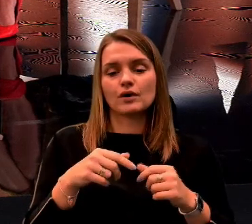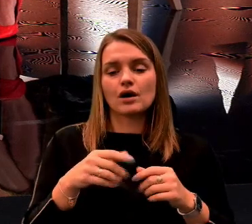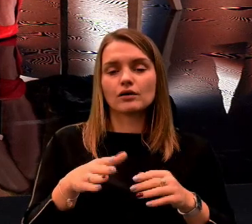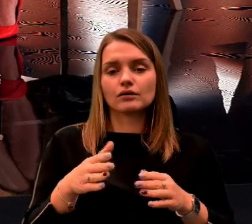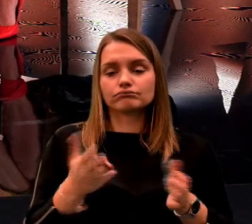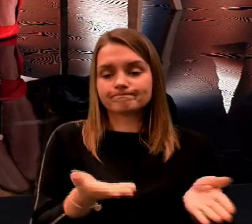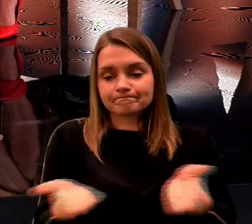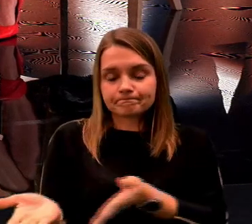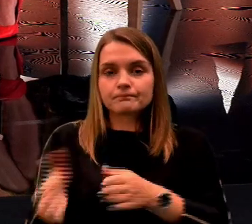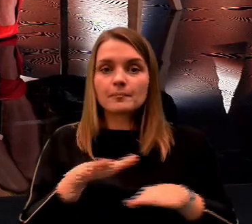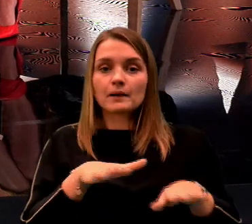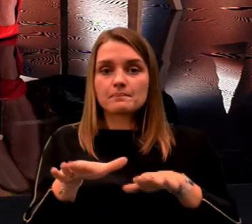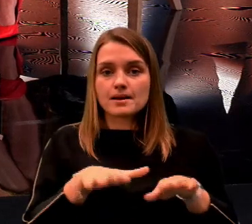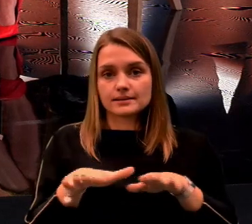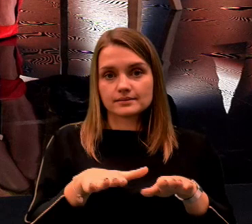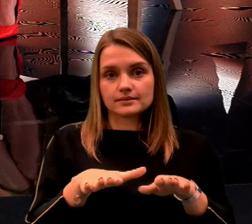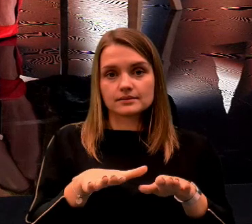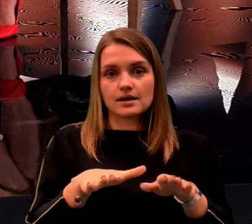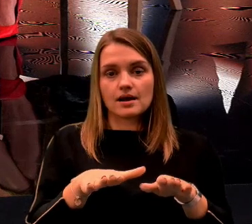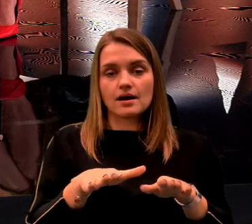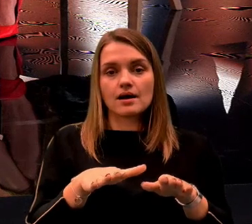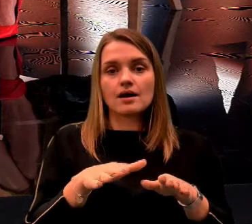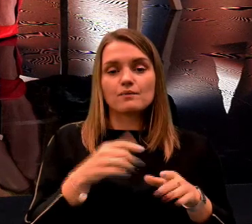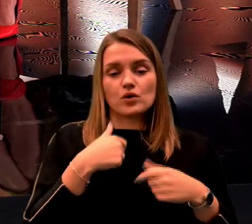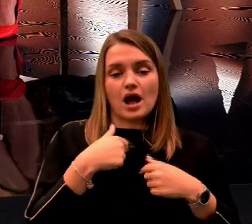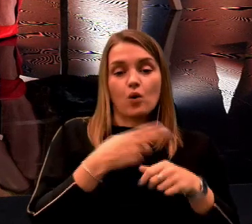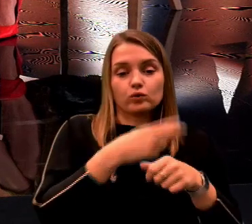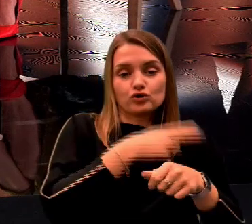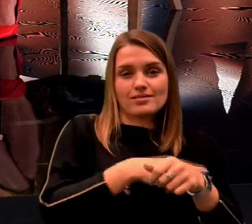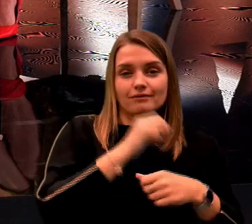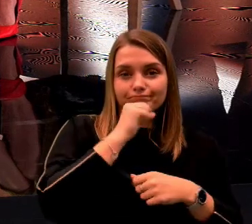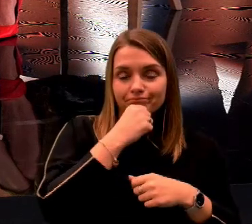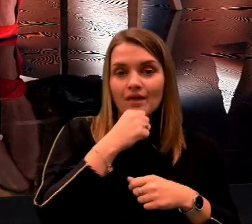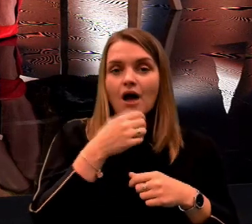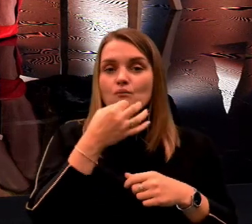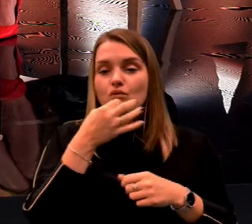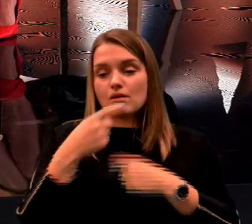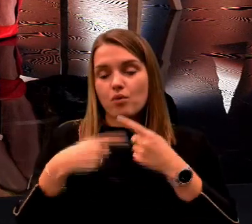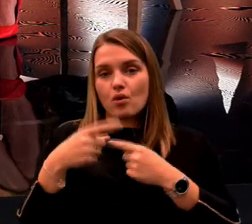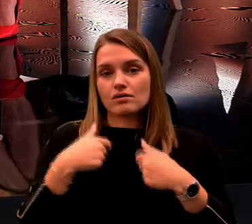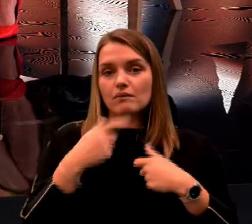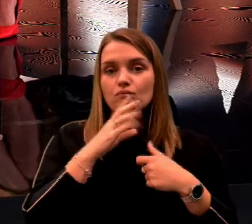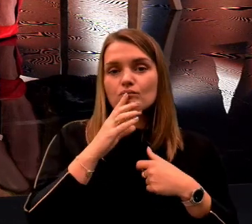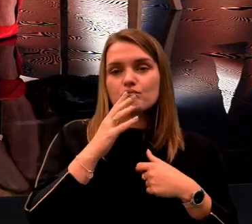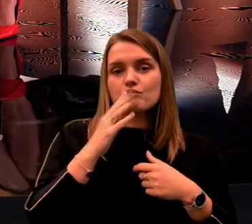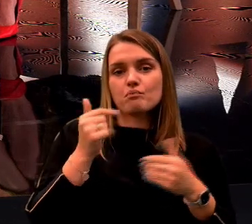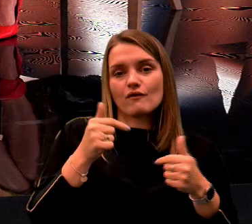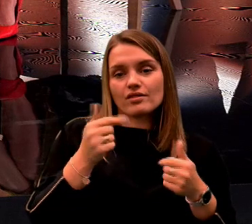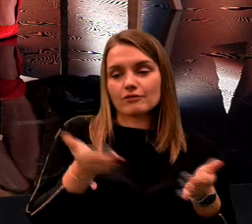no powiedzmy urzędników, tak, bo ja mówię tu jako urzędnik, tak, nie reprezentuję bynajmniej miasta stołecznego.